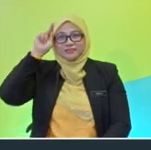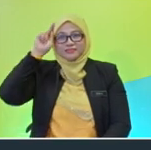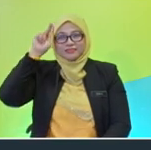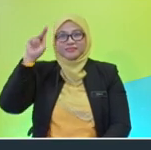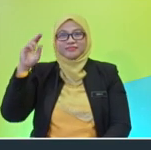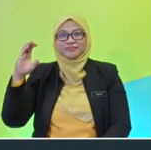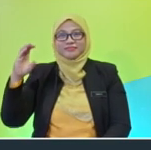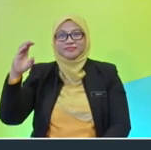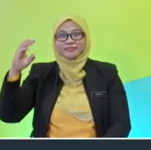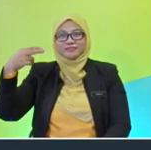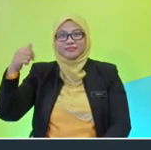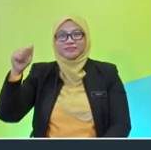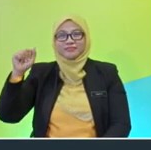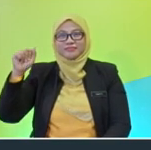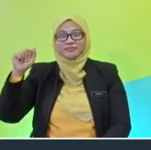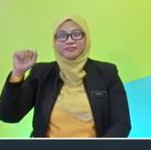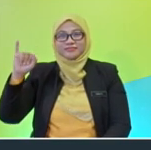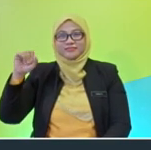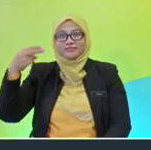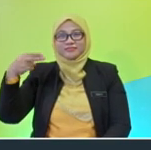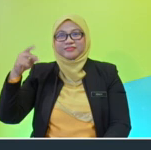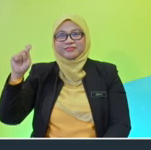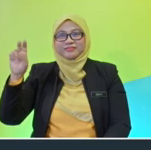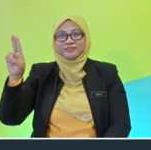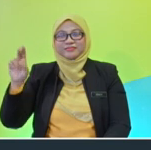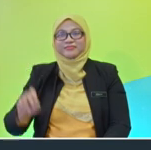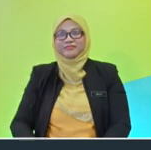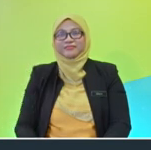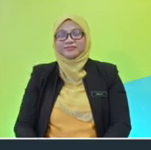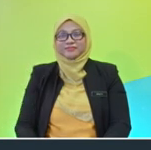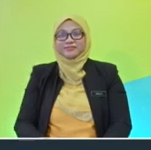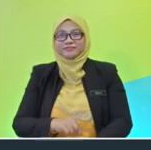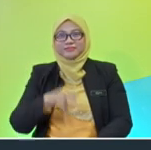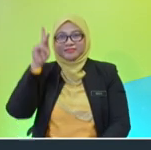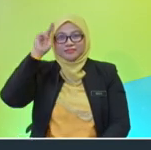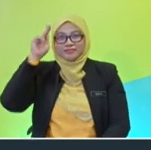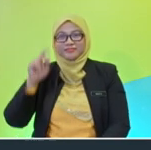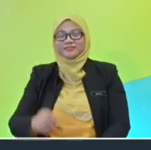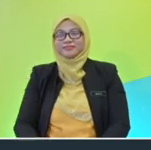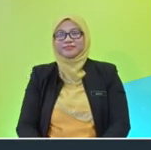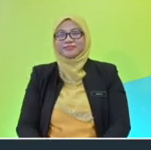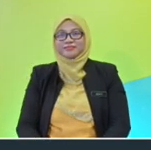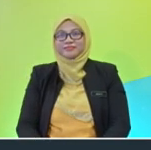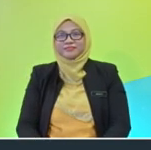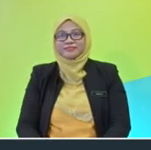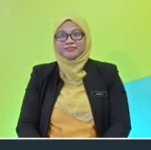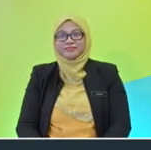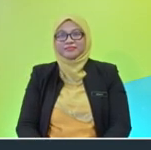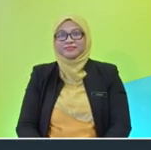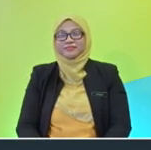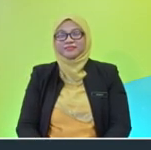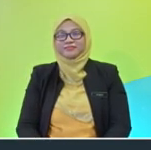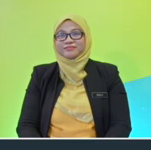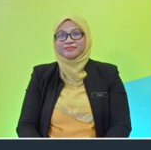yang berlokasi di Tanah Merah Kelantan Oke ini adalah kerajaan-kerajaan yang berlokasi di pantai